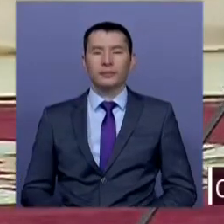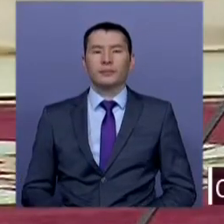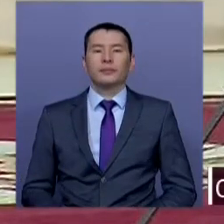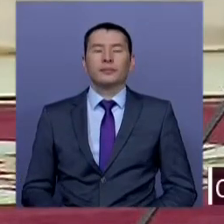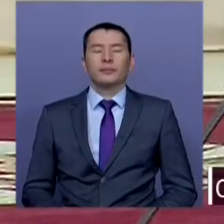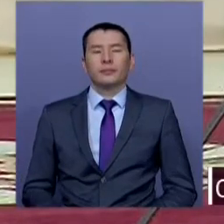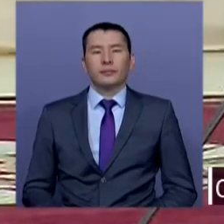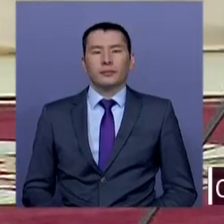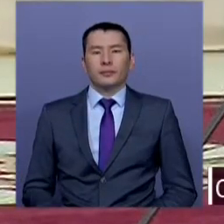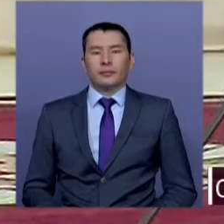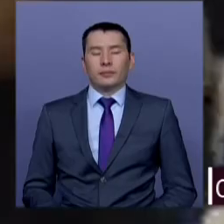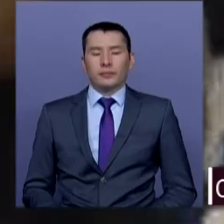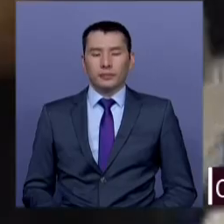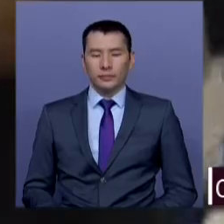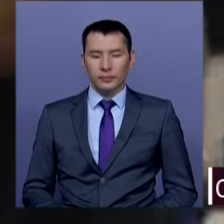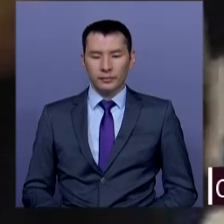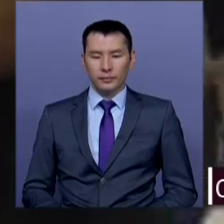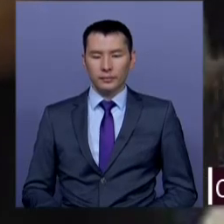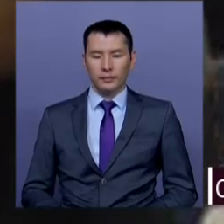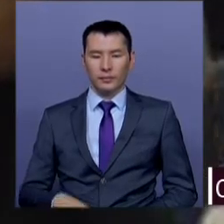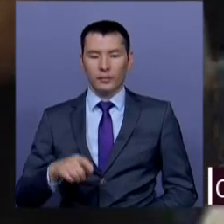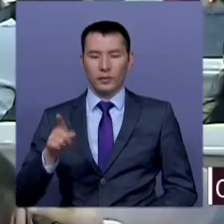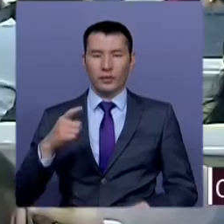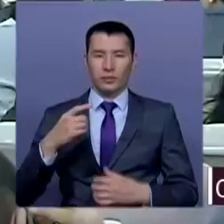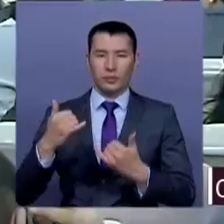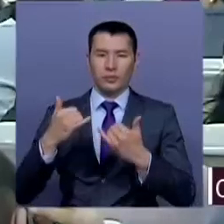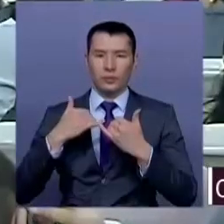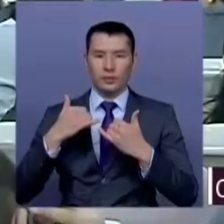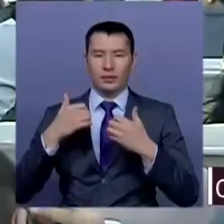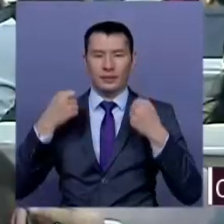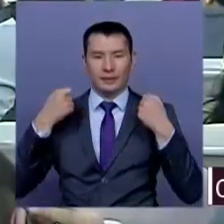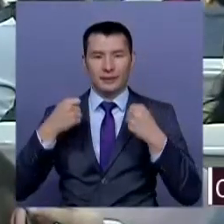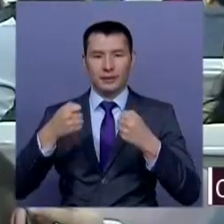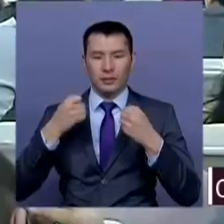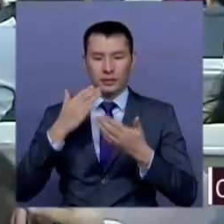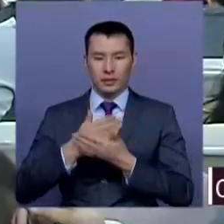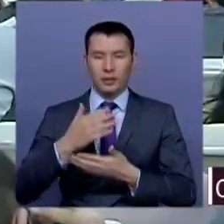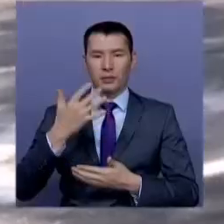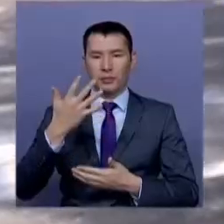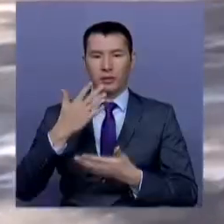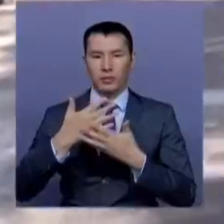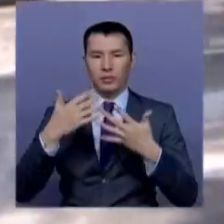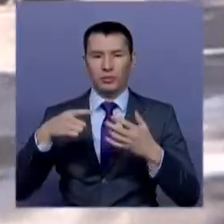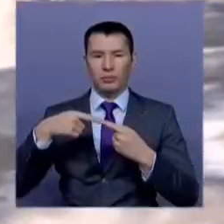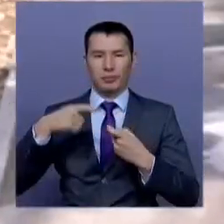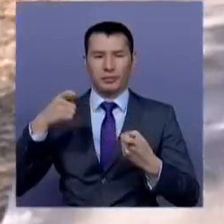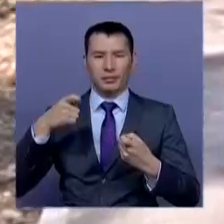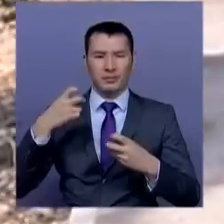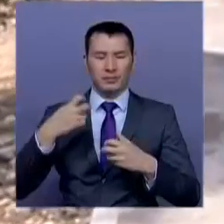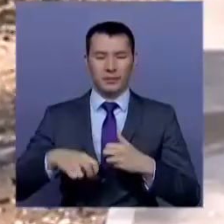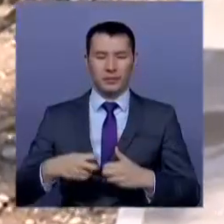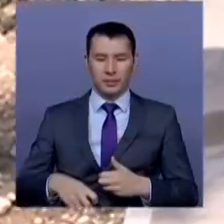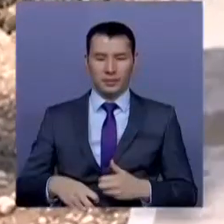так негде будет играть. Вот нам поставили качели, но эти качели уже в 5 дворах, они оторвались. Благоустройство и улучшение